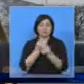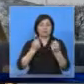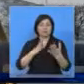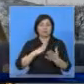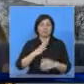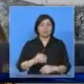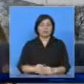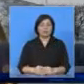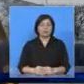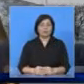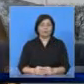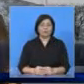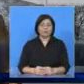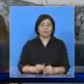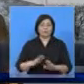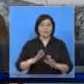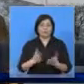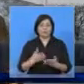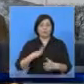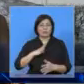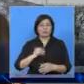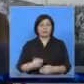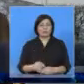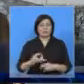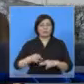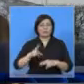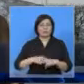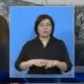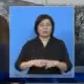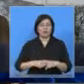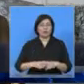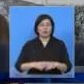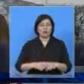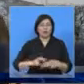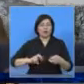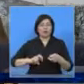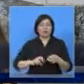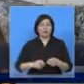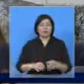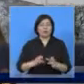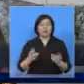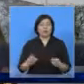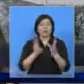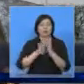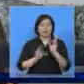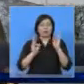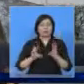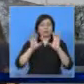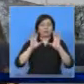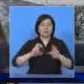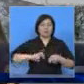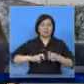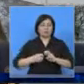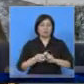қарай жаңағыдай жағдайға келіп соқтырды. Бұл деген өрескел бұзушылыққа жатады. Өрт қауіпсіздік ережелерінің,